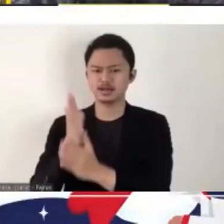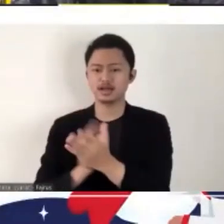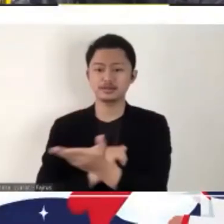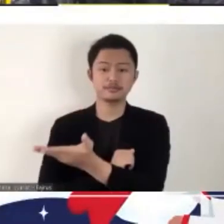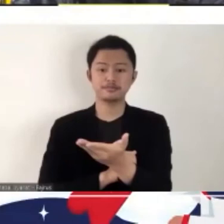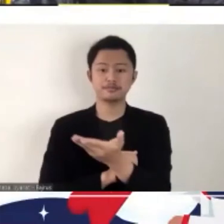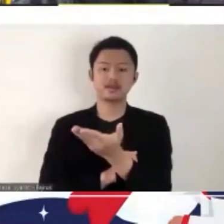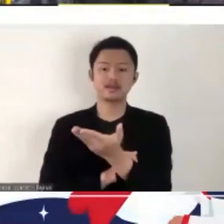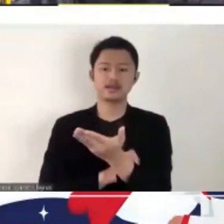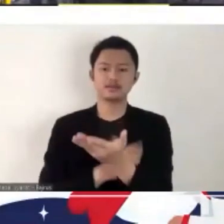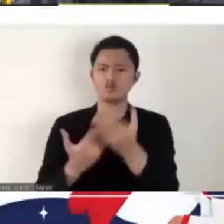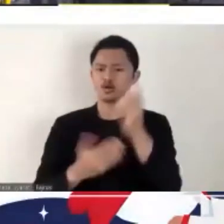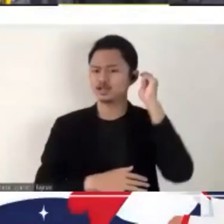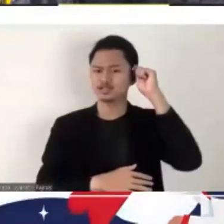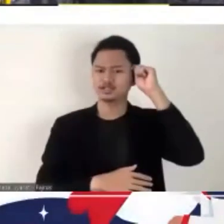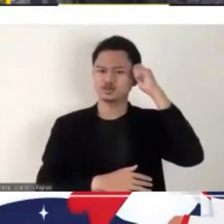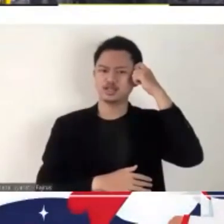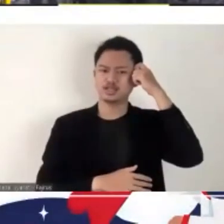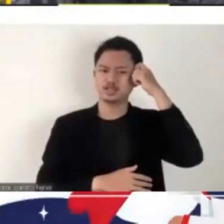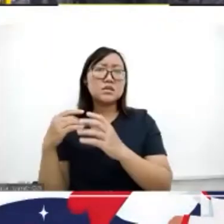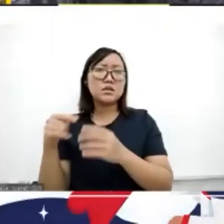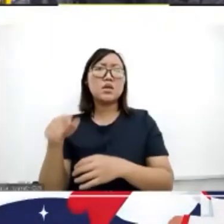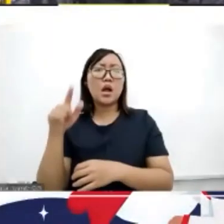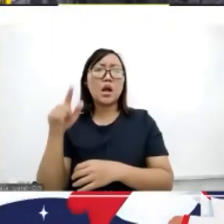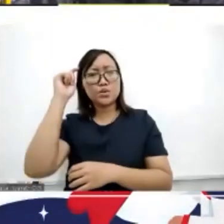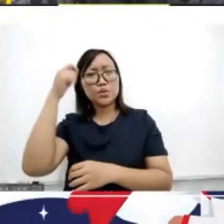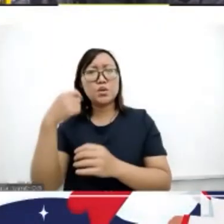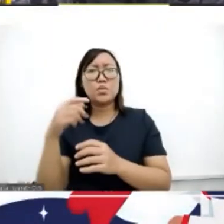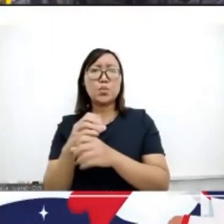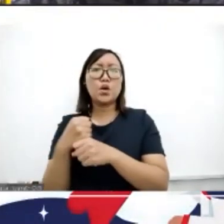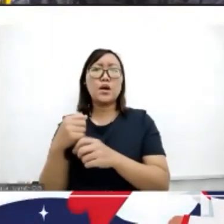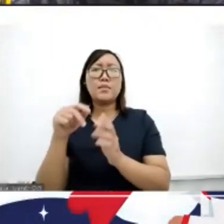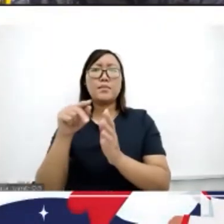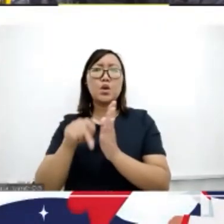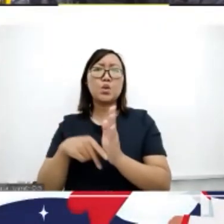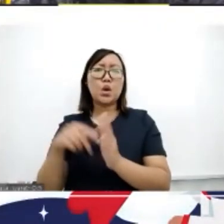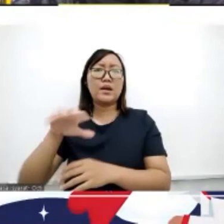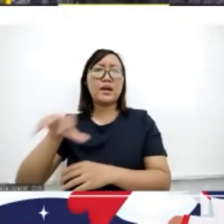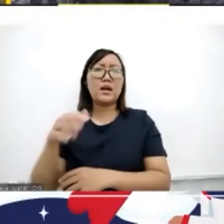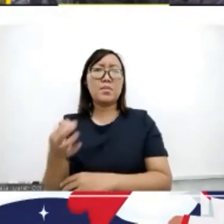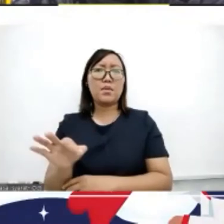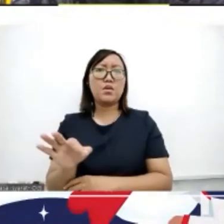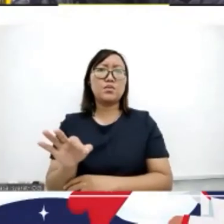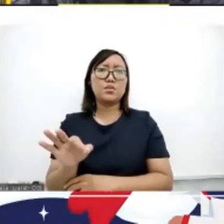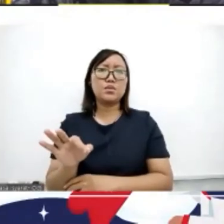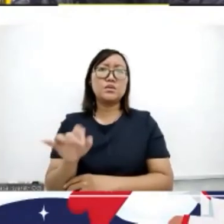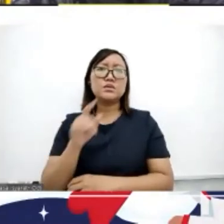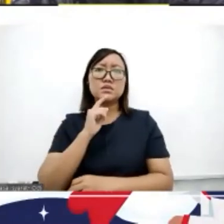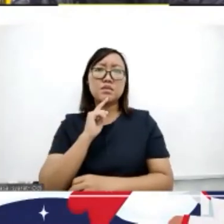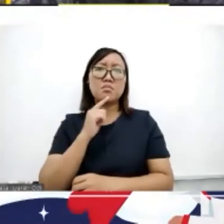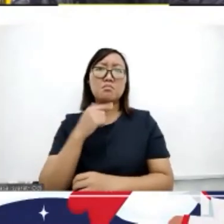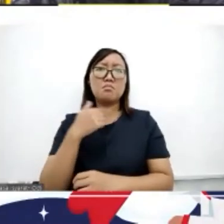sulit untuk membuat Perda barunya sebagai itu karena sudah banyak peraturan-peraturan daerahnya